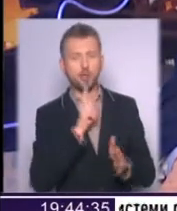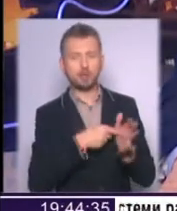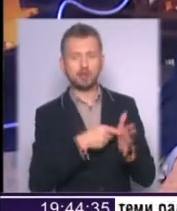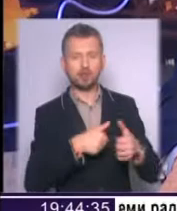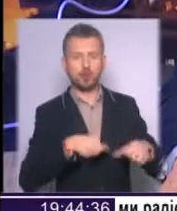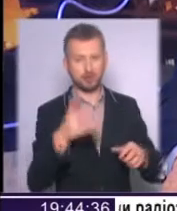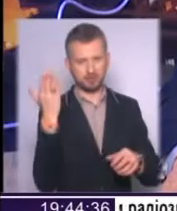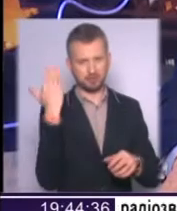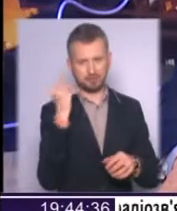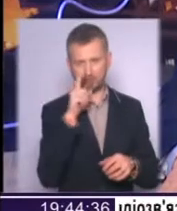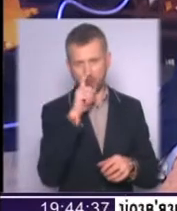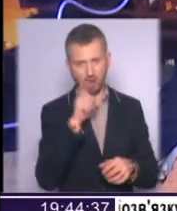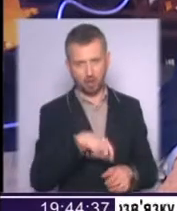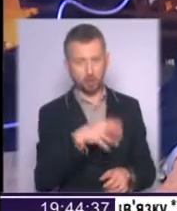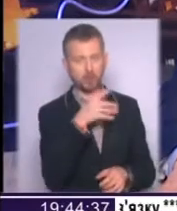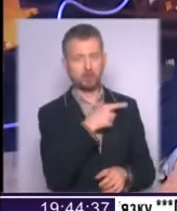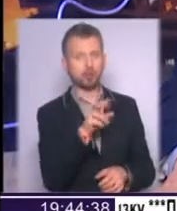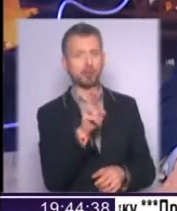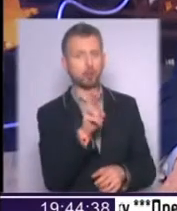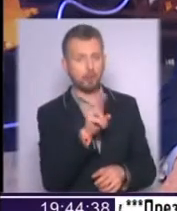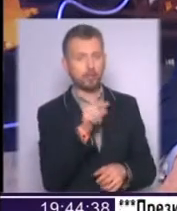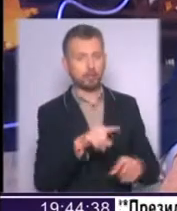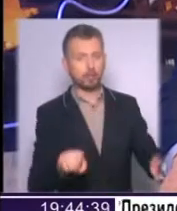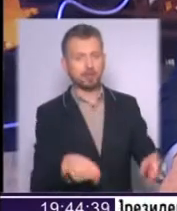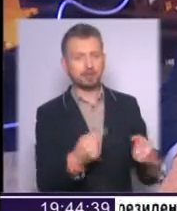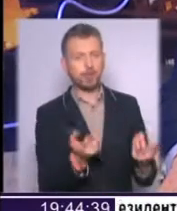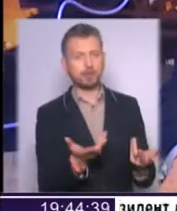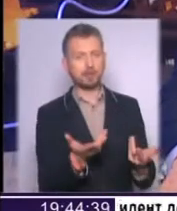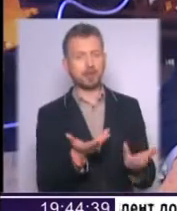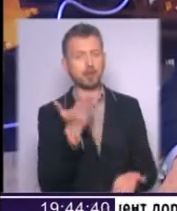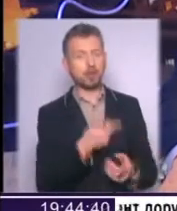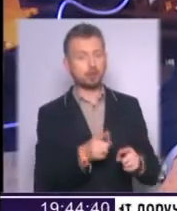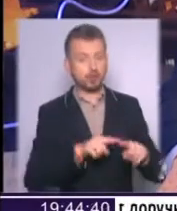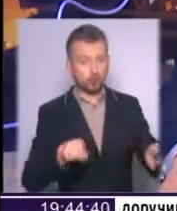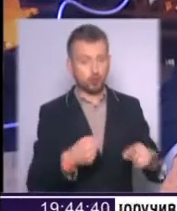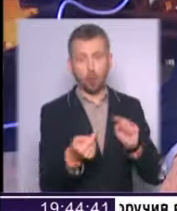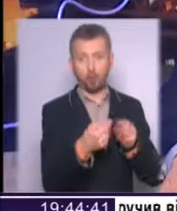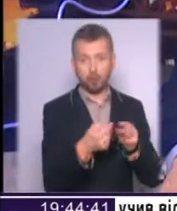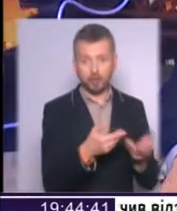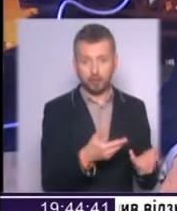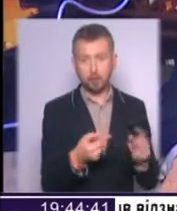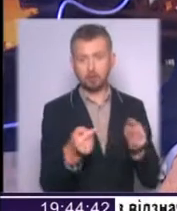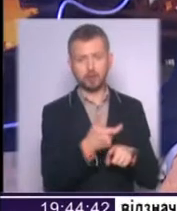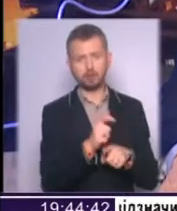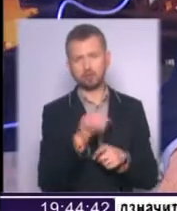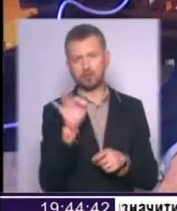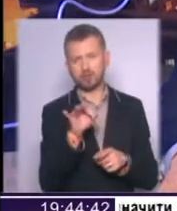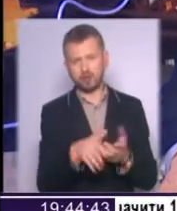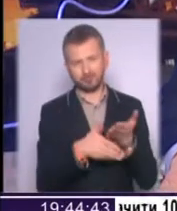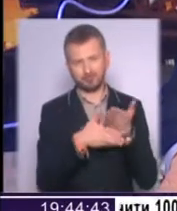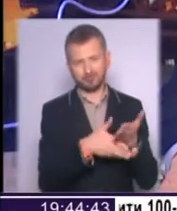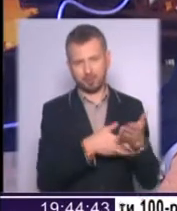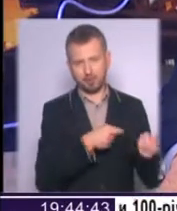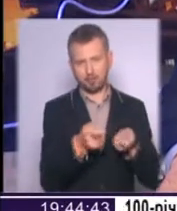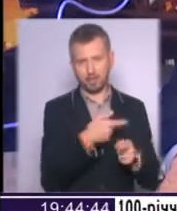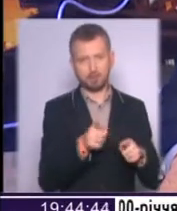Так. Ну, по-перше, за часів Януковича вони створювалися, якщо це створилася опозиція дуже часто підігравала владі, mm-hmm, і про